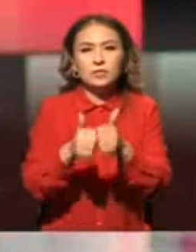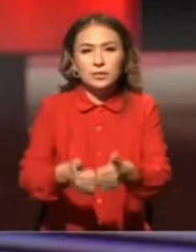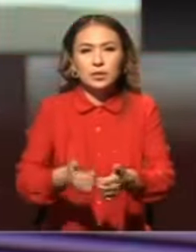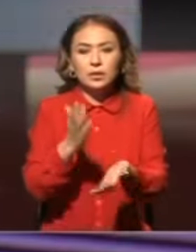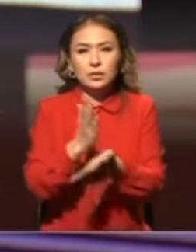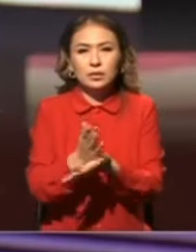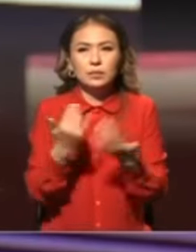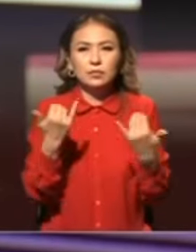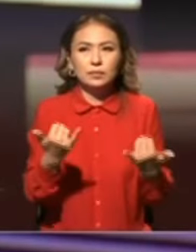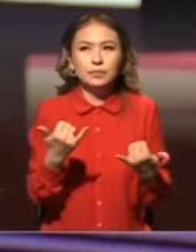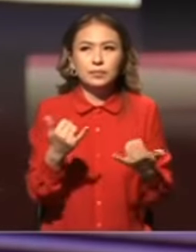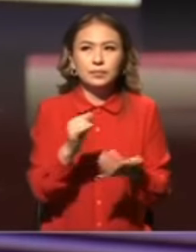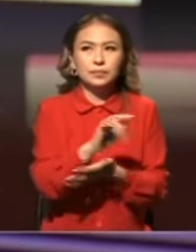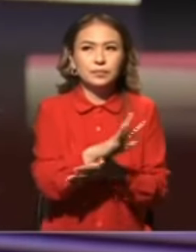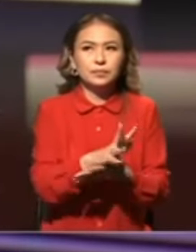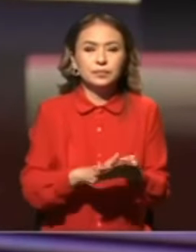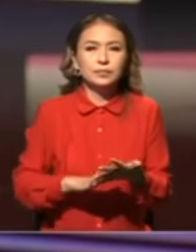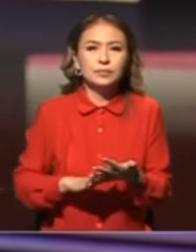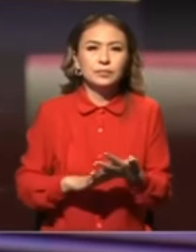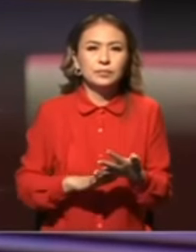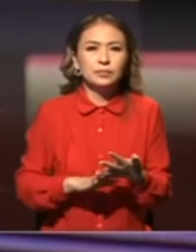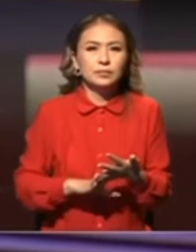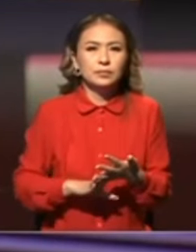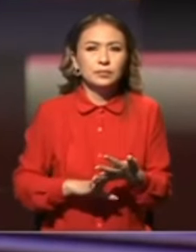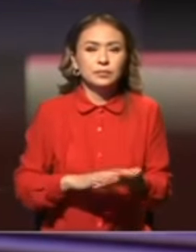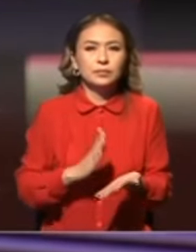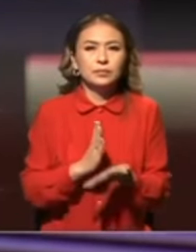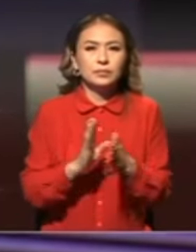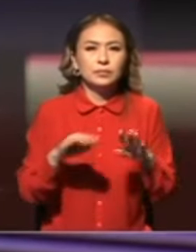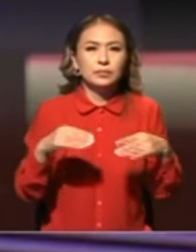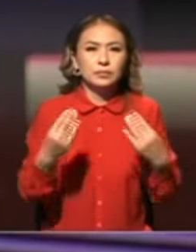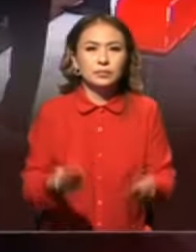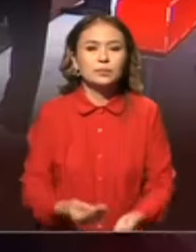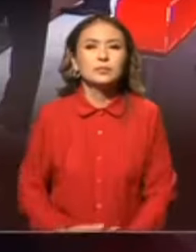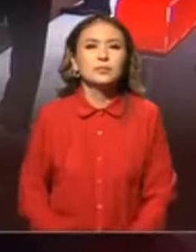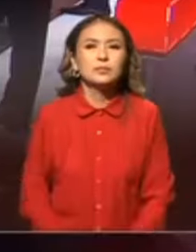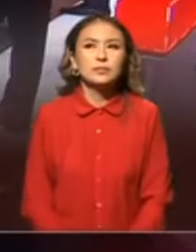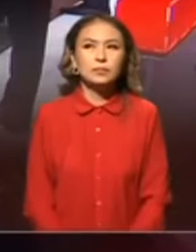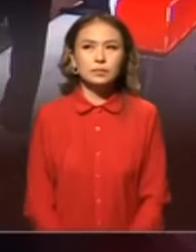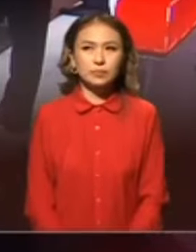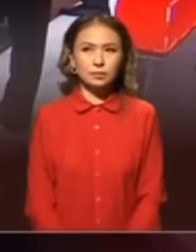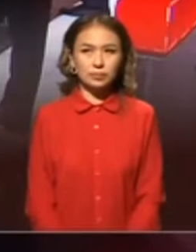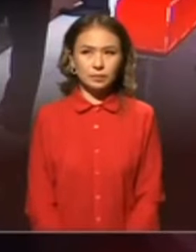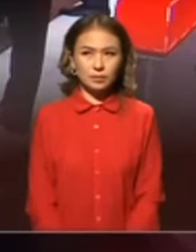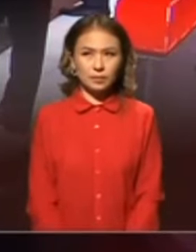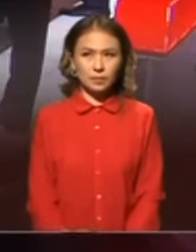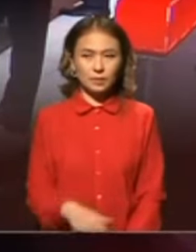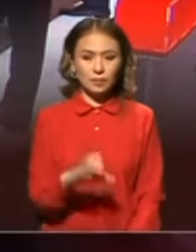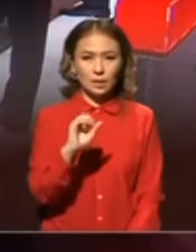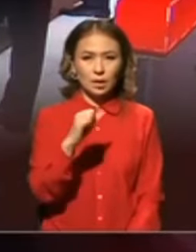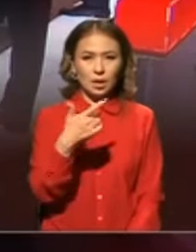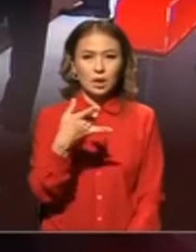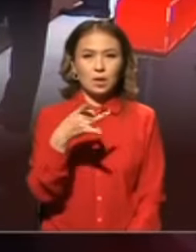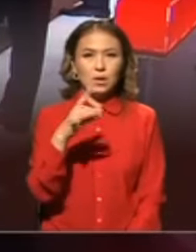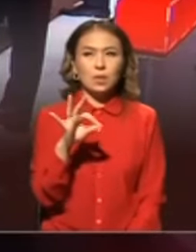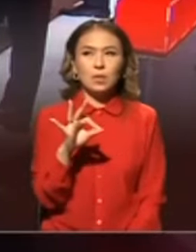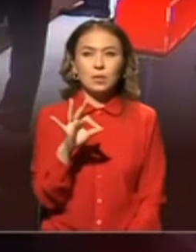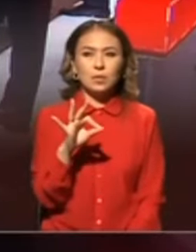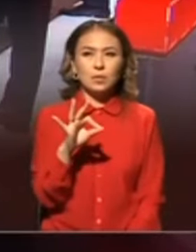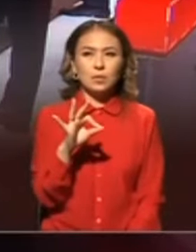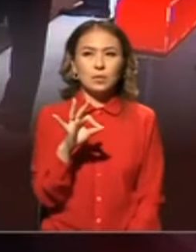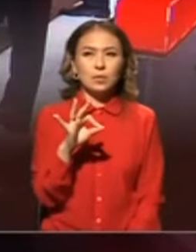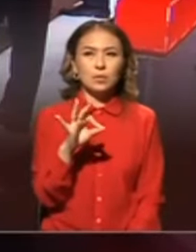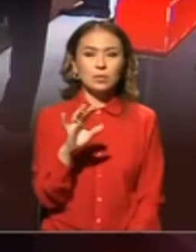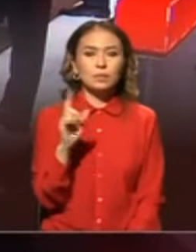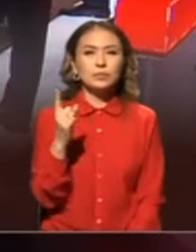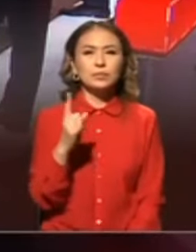қарай жалғастыруға несін береді. Бізде агросауат орталығының директоры, қазір кешірім сұраймын Нұрбек Мырза,